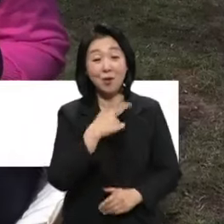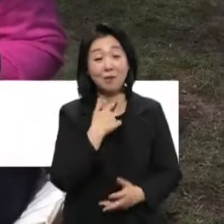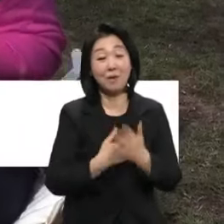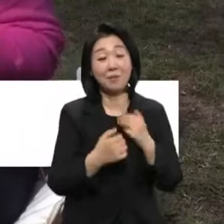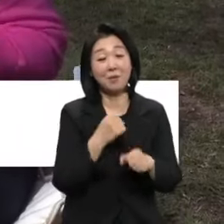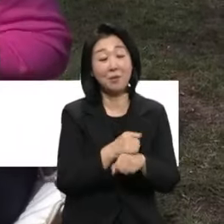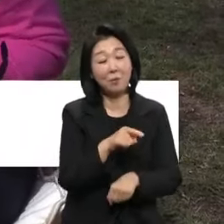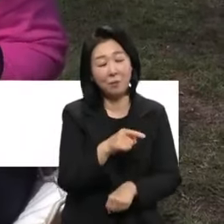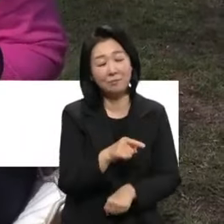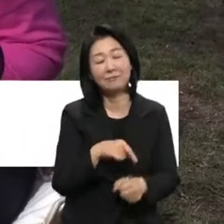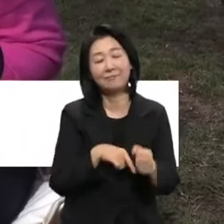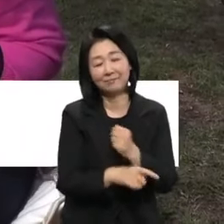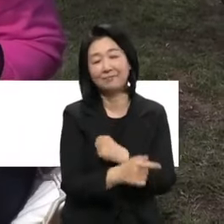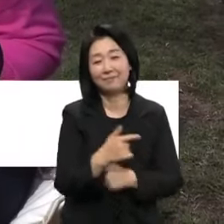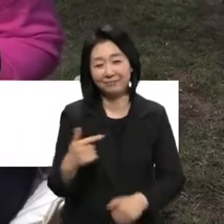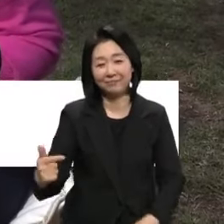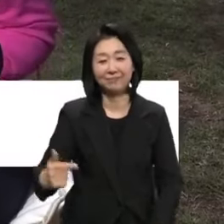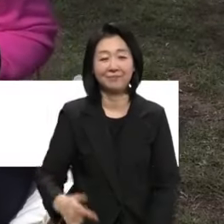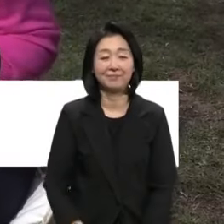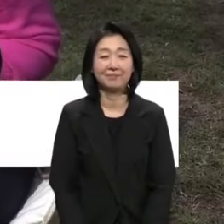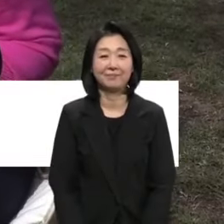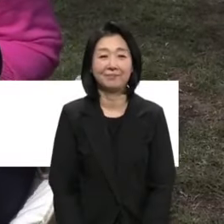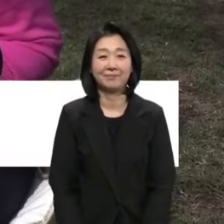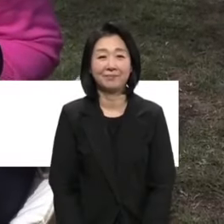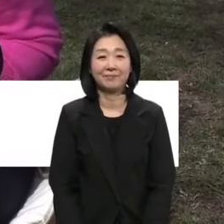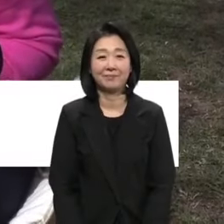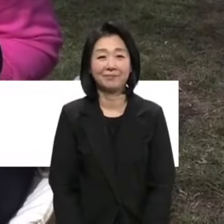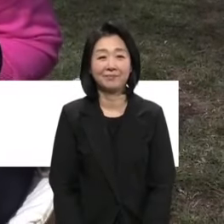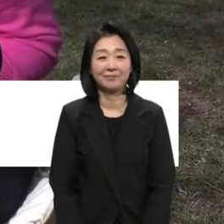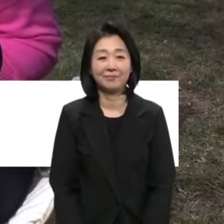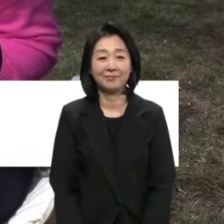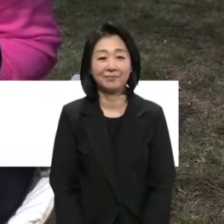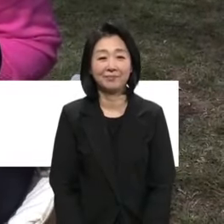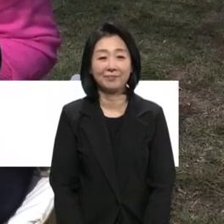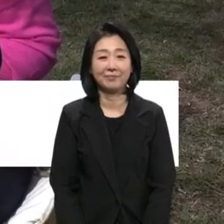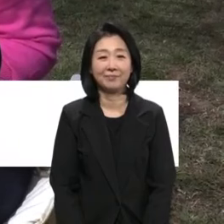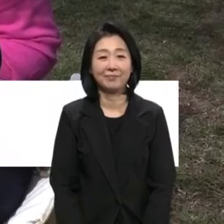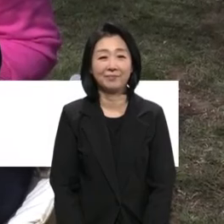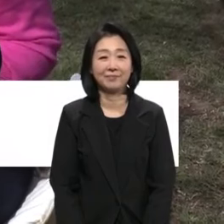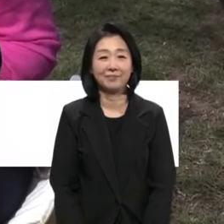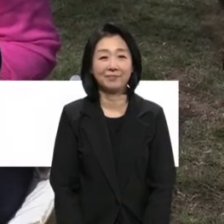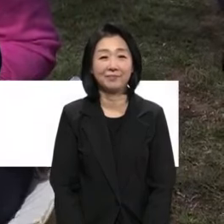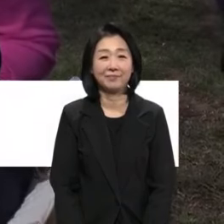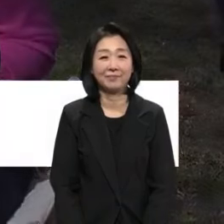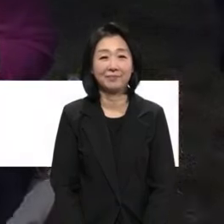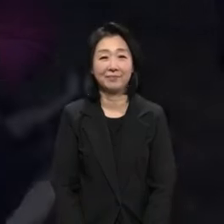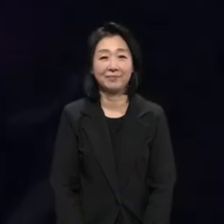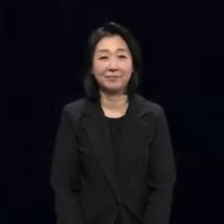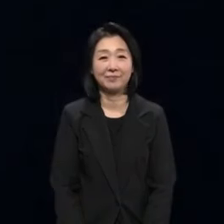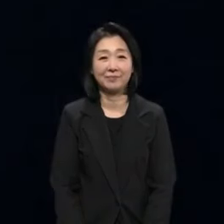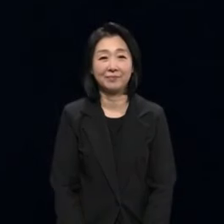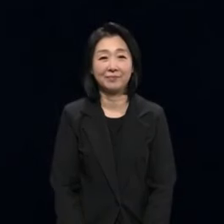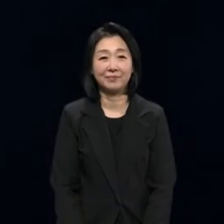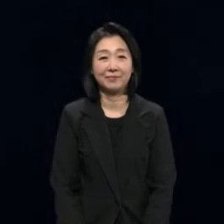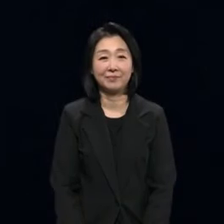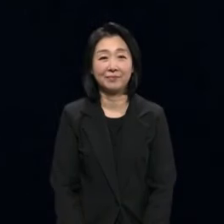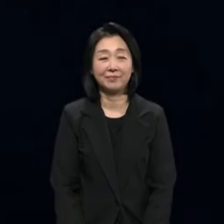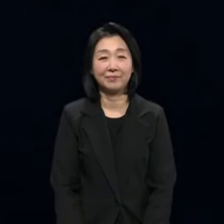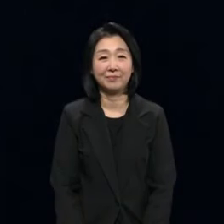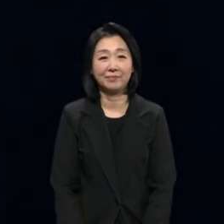we've experienced this together. I think that's historical for us. Yep, that's primarily it. 워싱턴에서